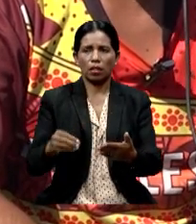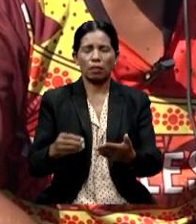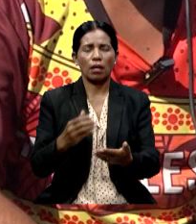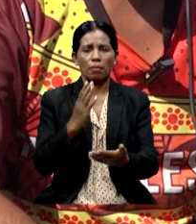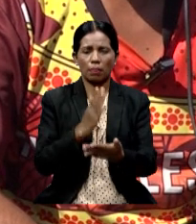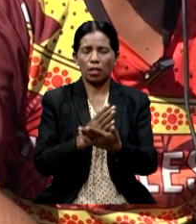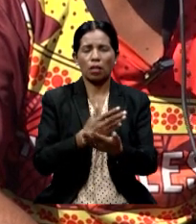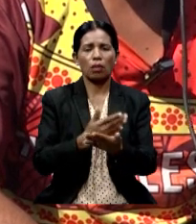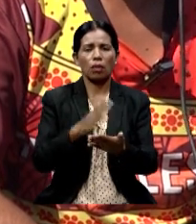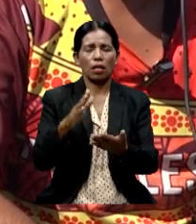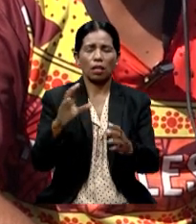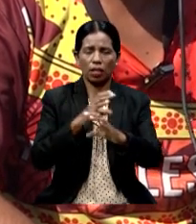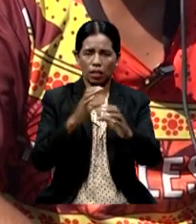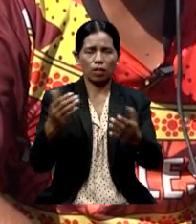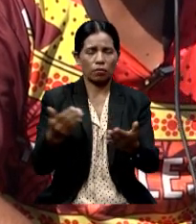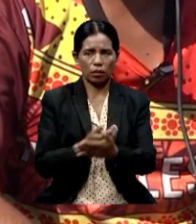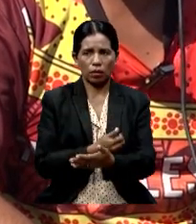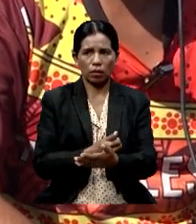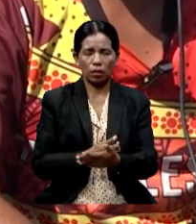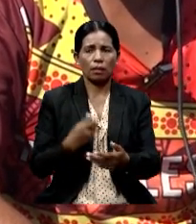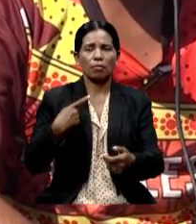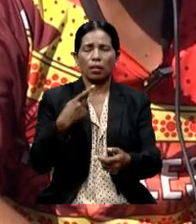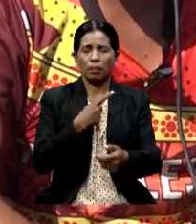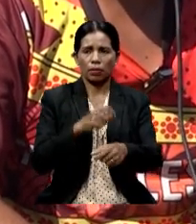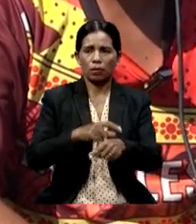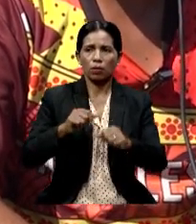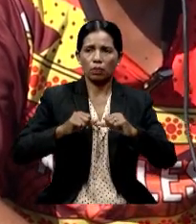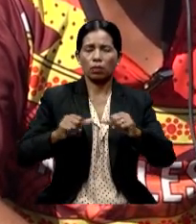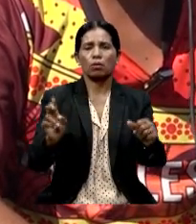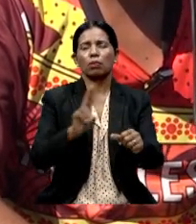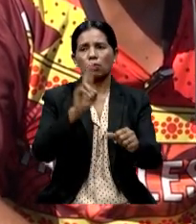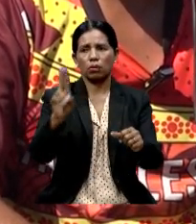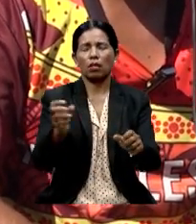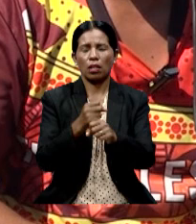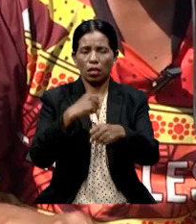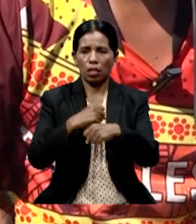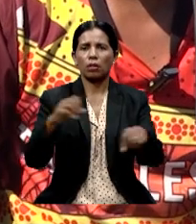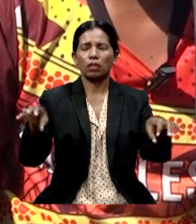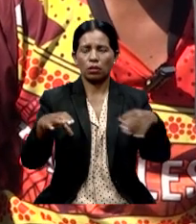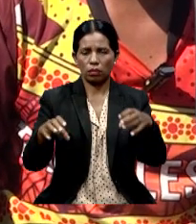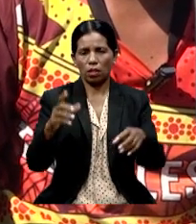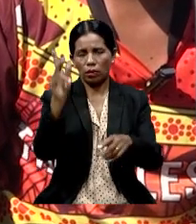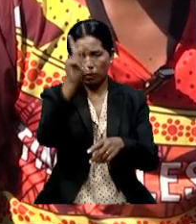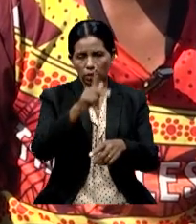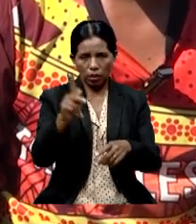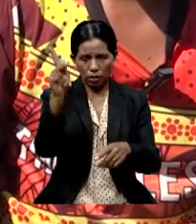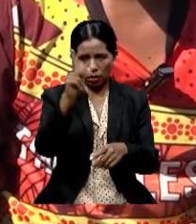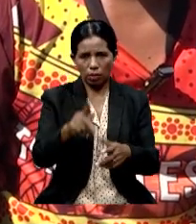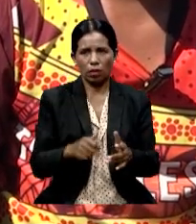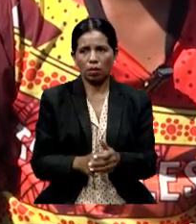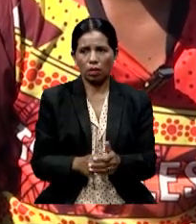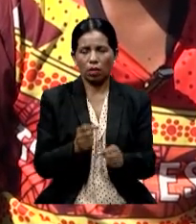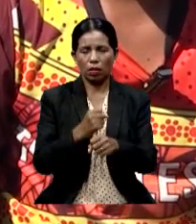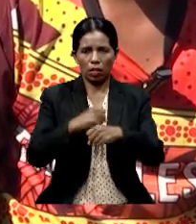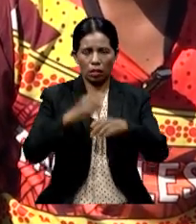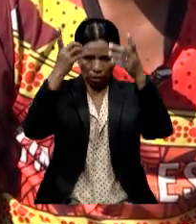odinune legislatura tuirmai parlamento sira tuirmai continua uja halo servisu fiscalização, no halo